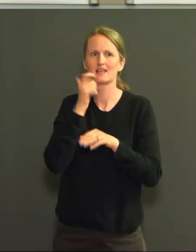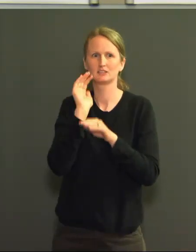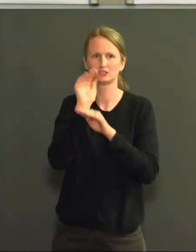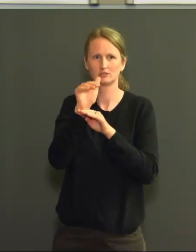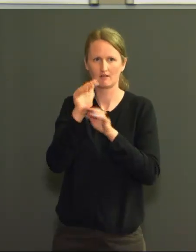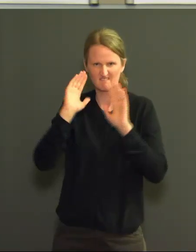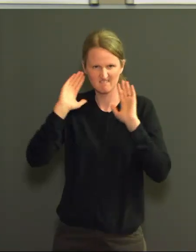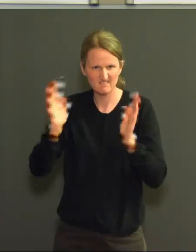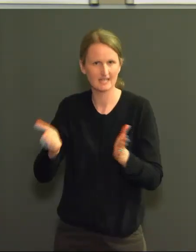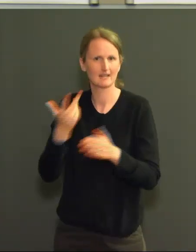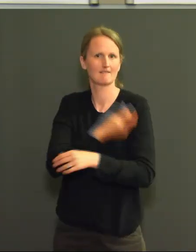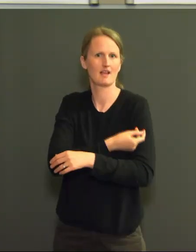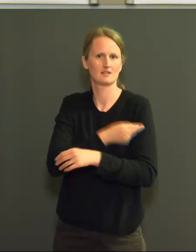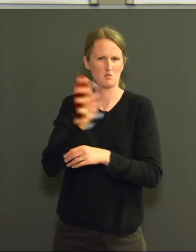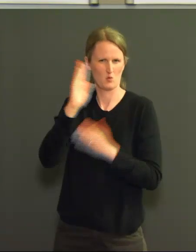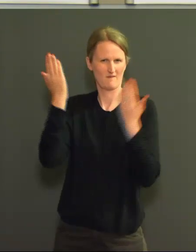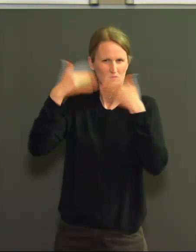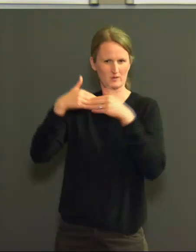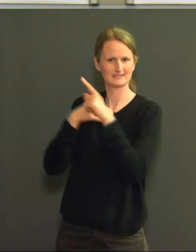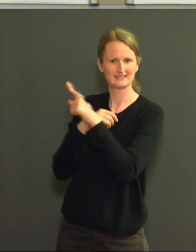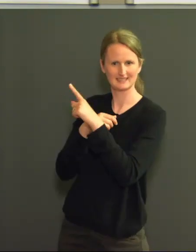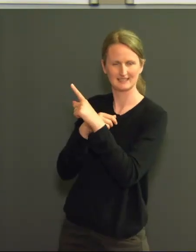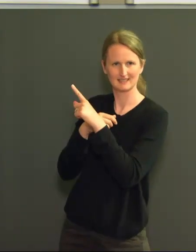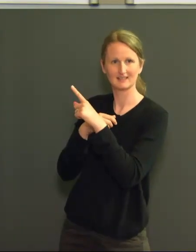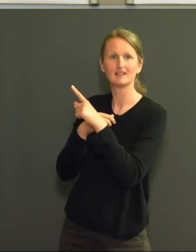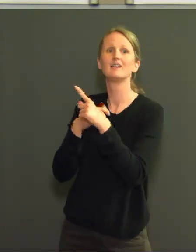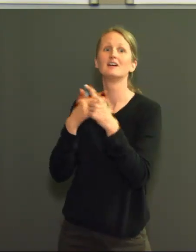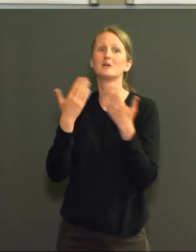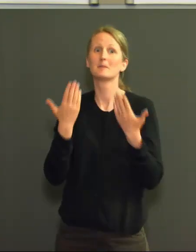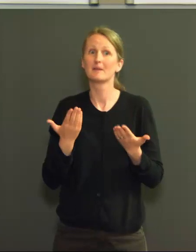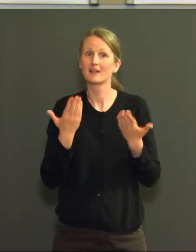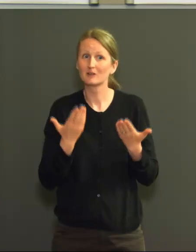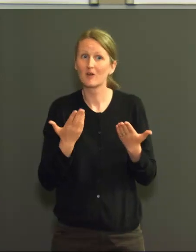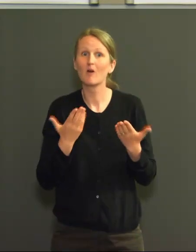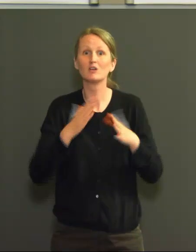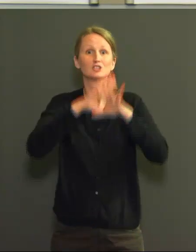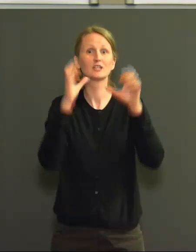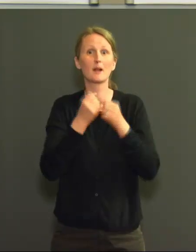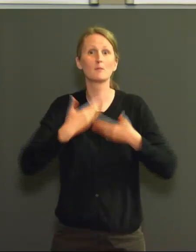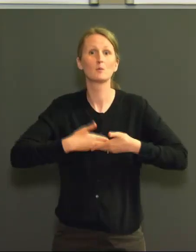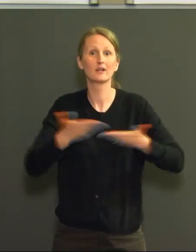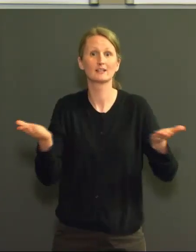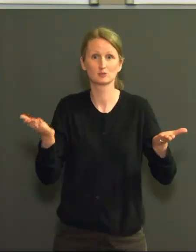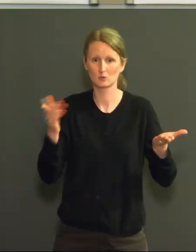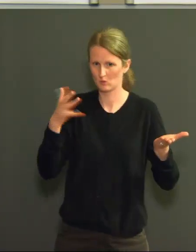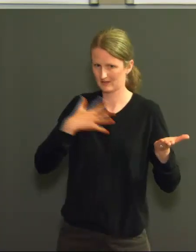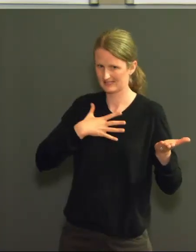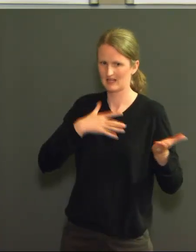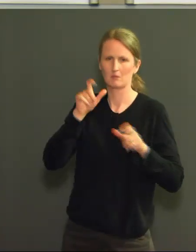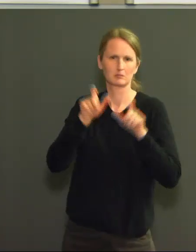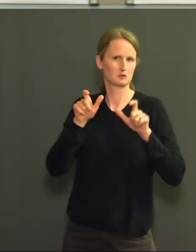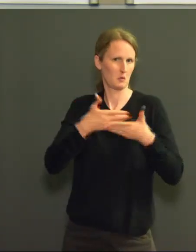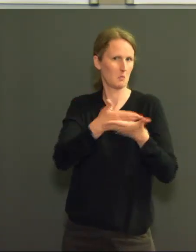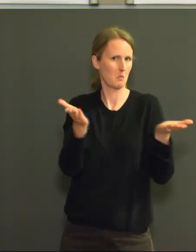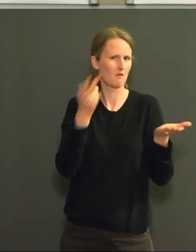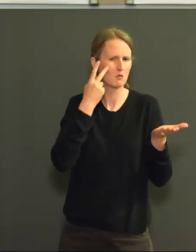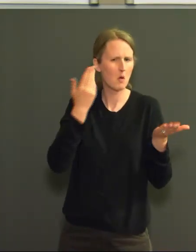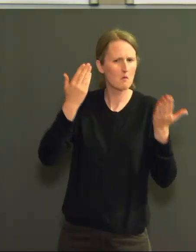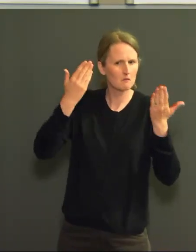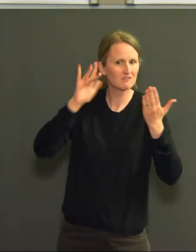la population générale se teinte progressivement de bleu profond et laisse peu à